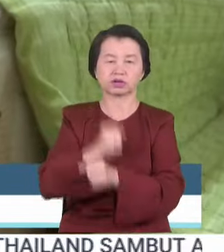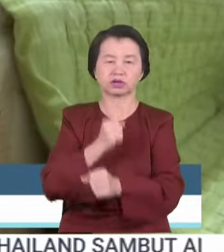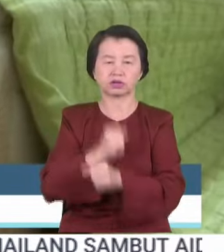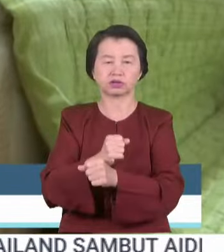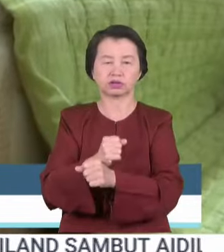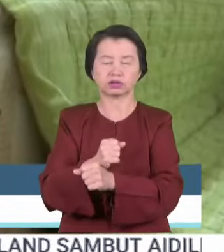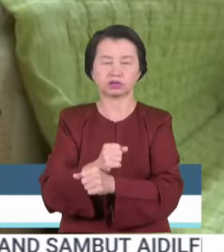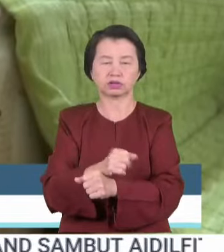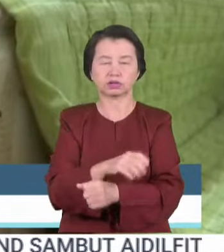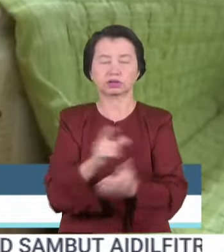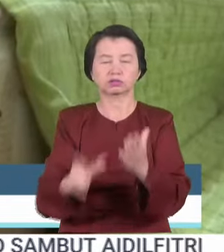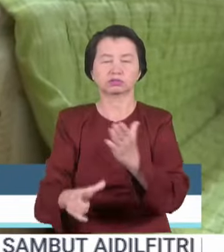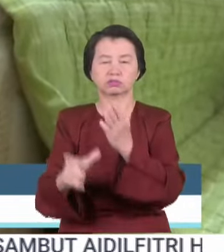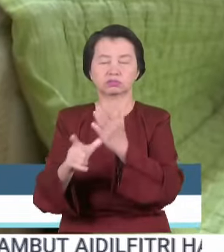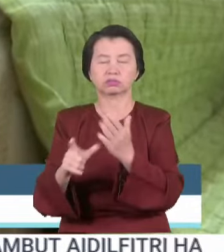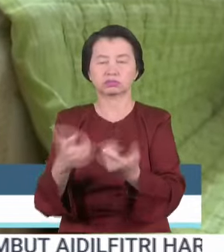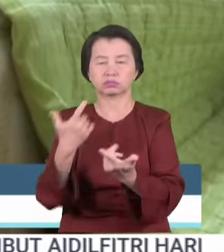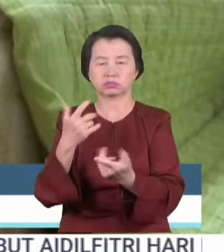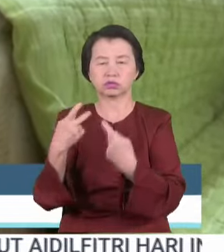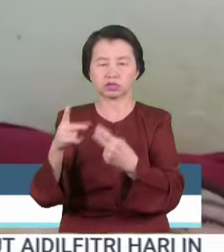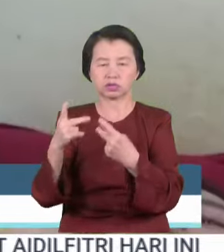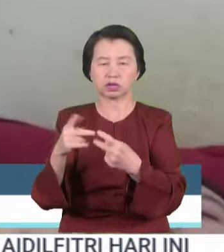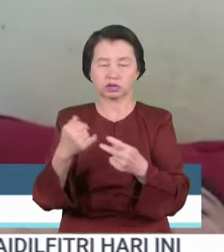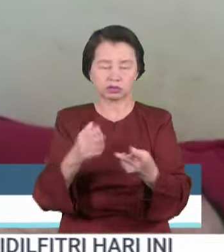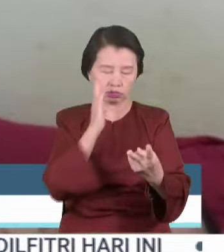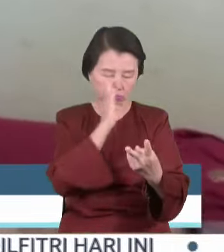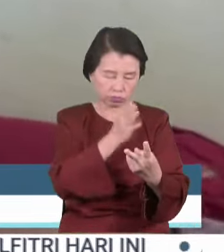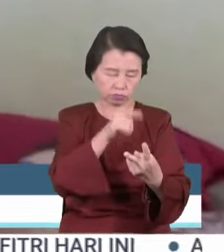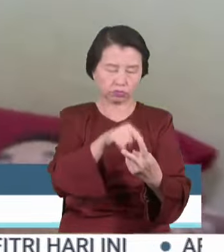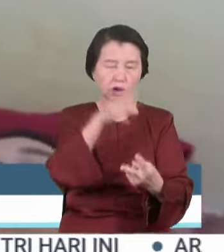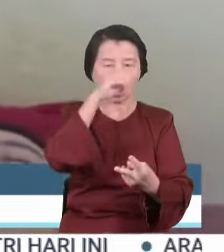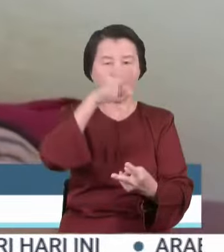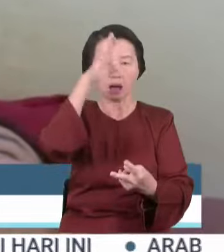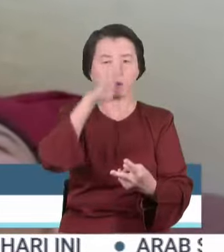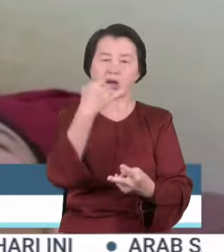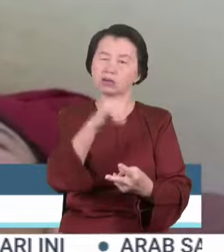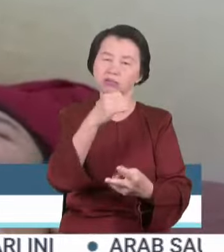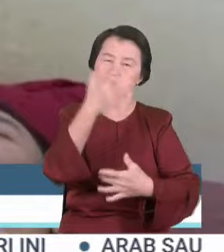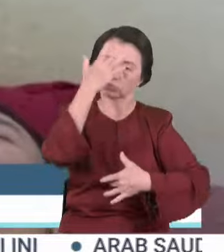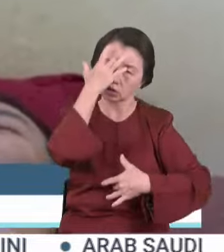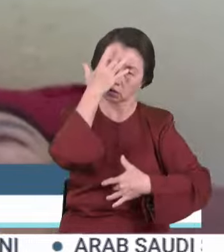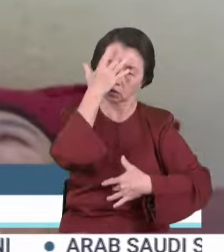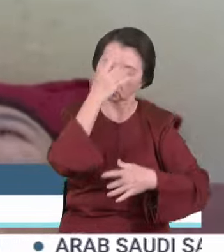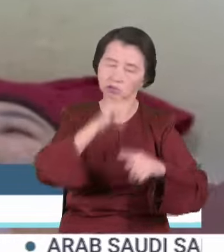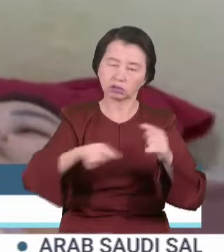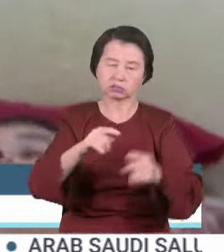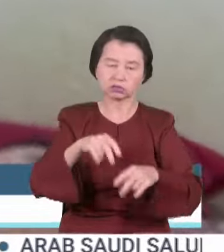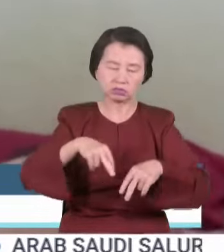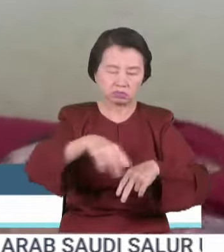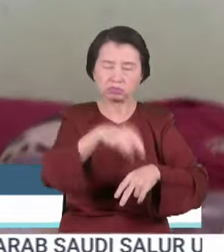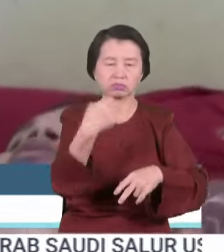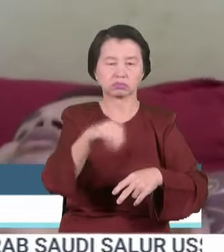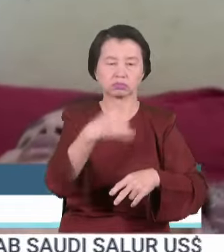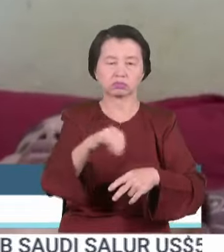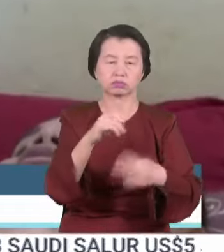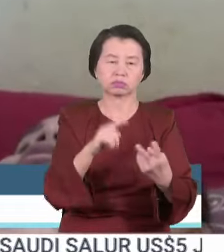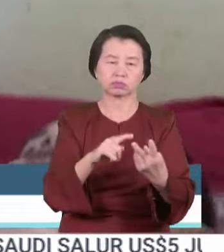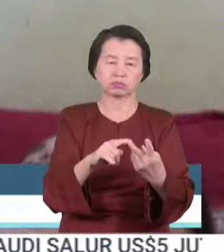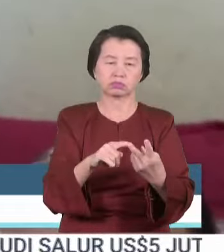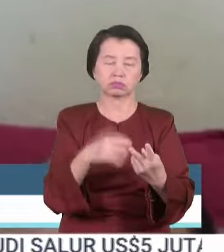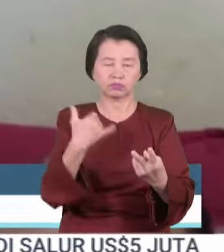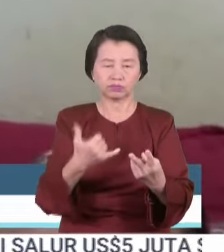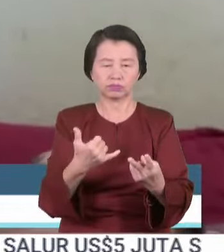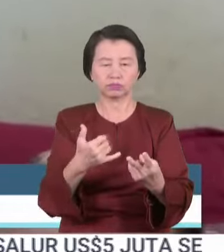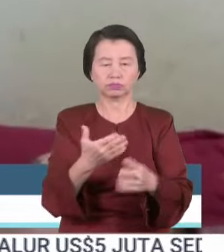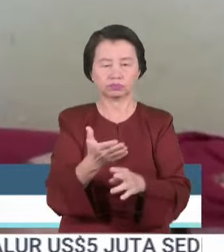pembantu kedai untuk beri tumpuan terhadap abangnya berikutan tidak mampu bergerak sendiri dengan kesemua diuruskannya. Muhammad